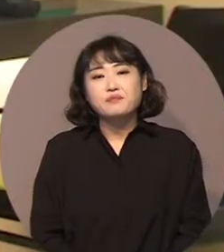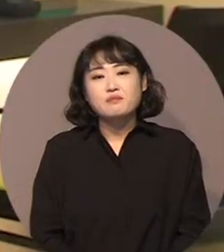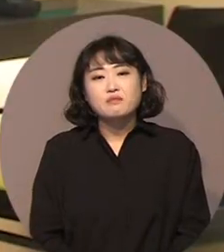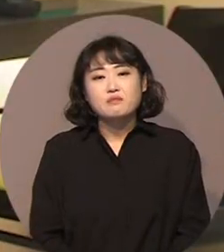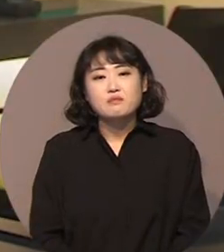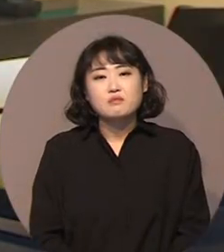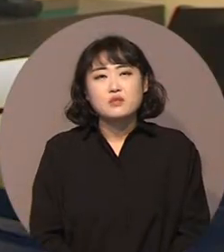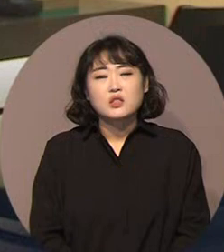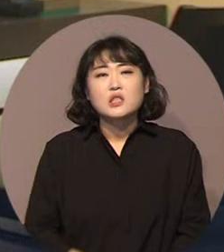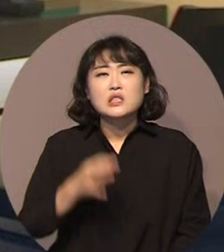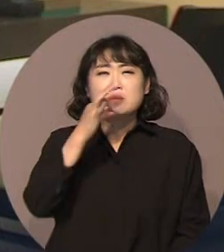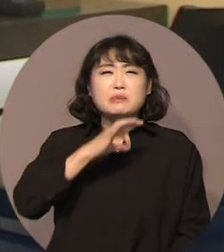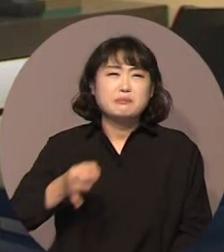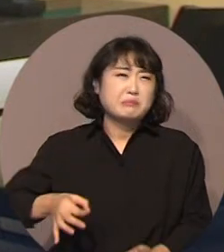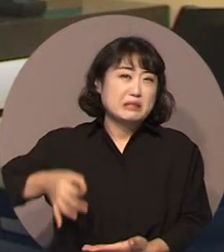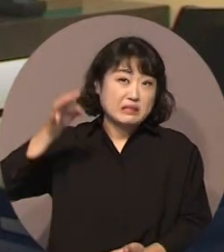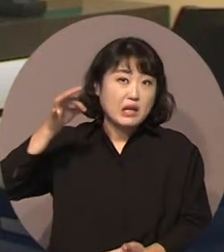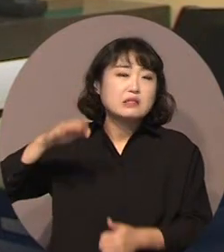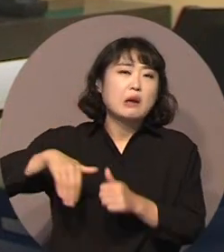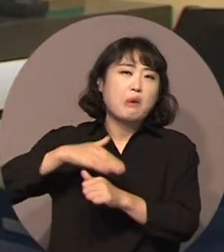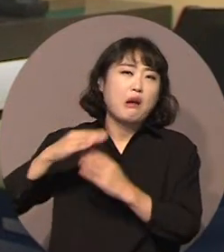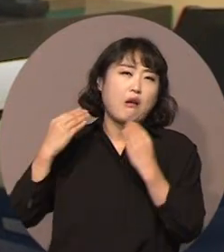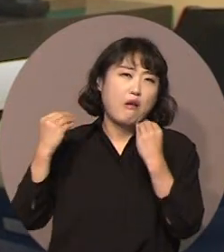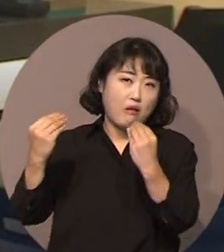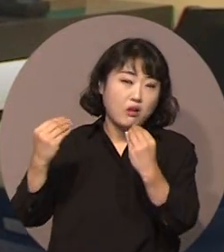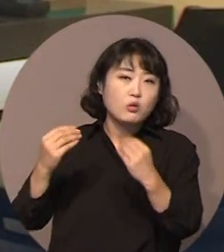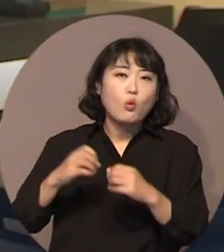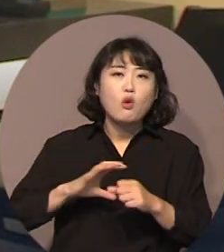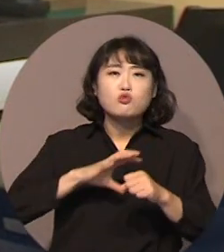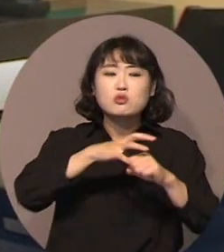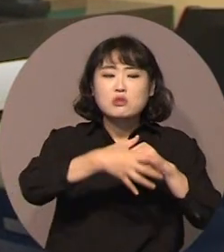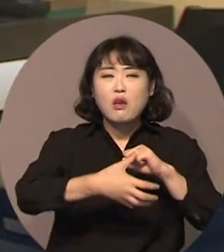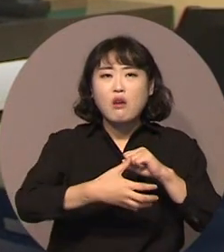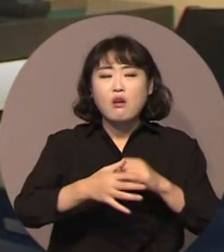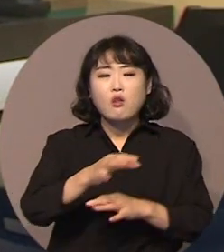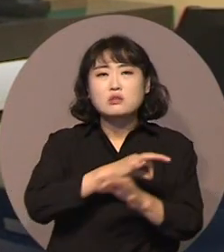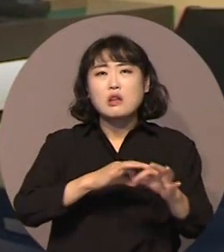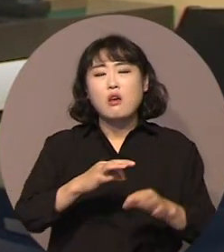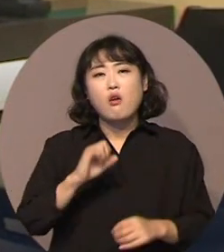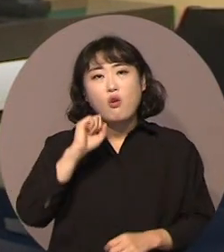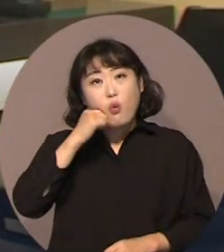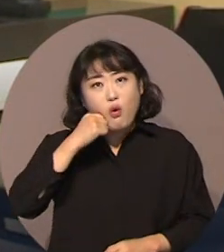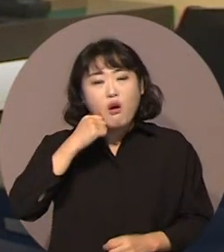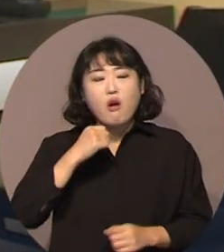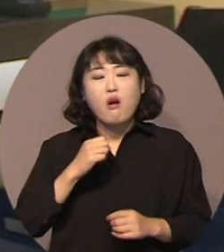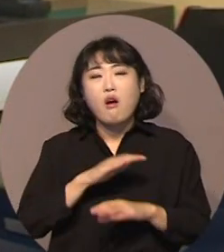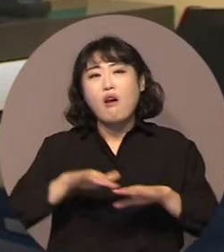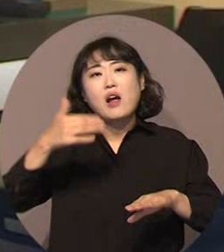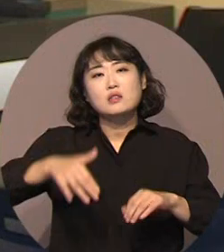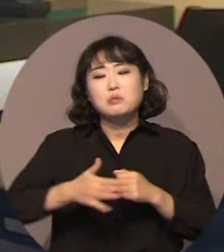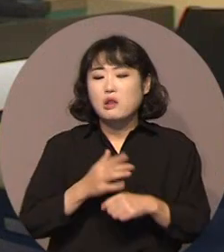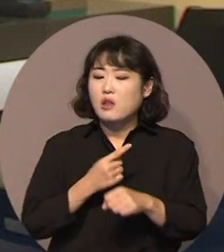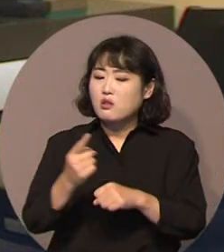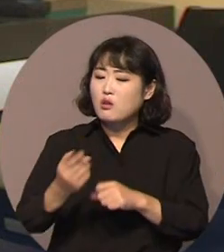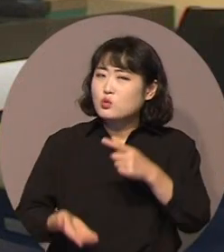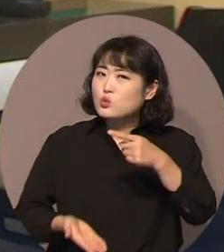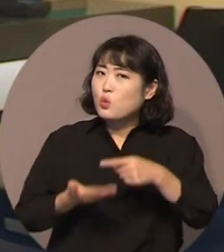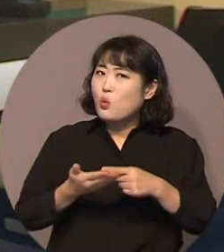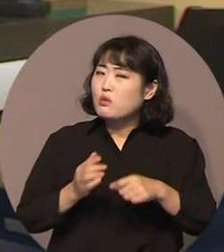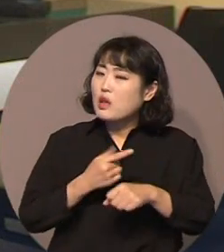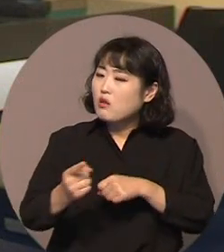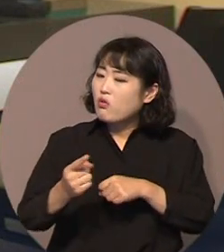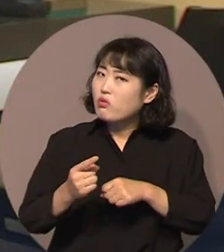여전히 고금리 상황이 지속되고 있고 글로벌 경제 위기가 해소되지 않은 상황이라 내년 초까지는 지켜봐야